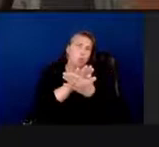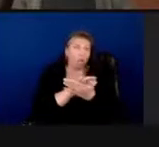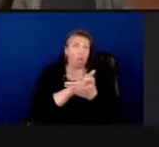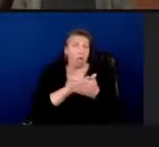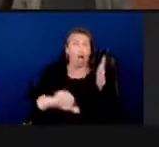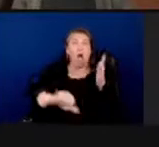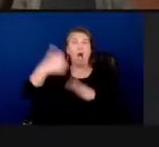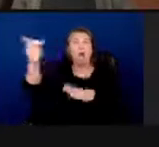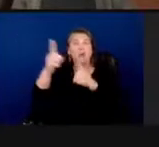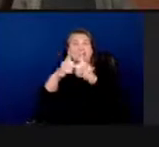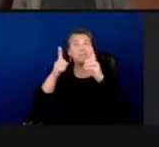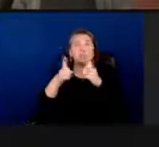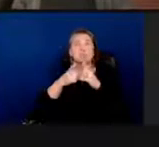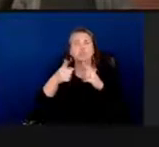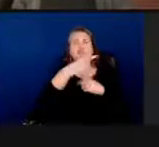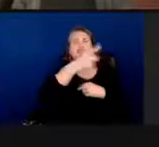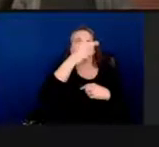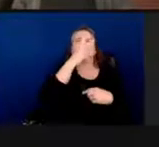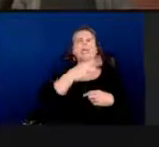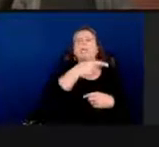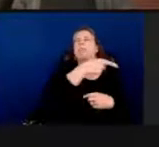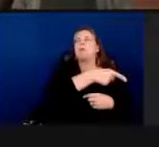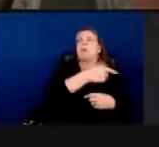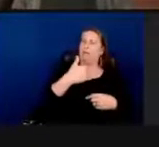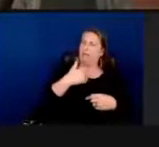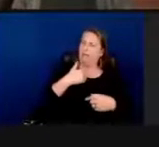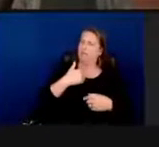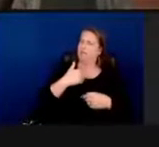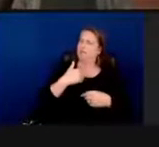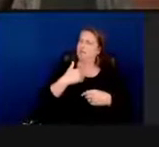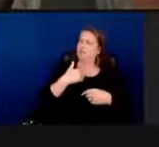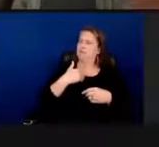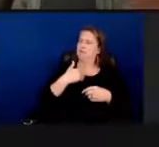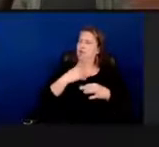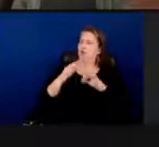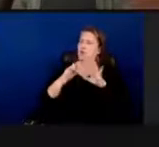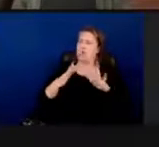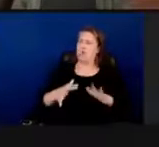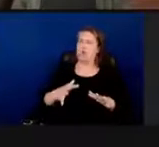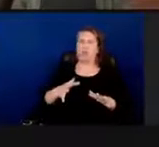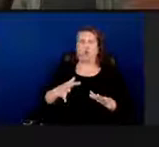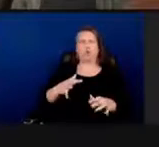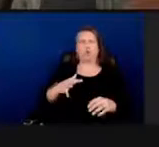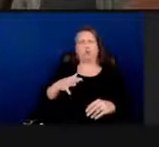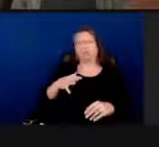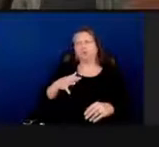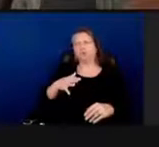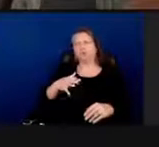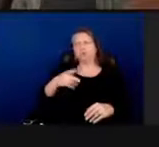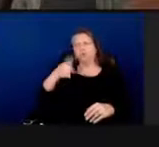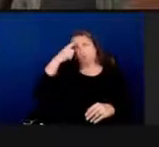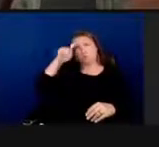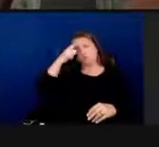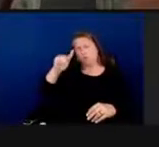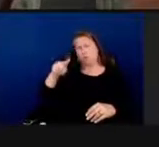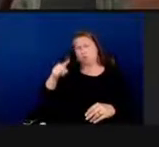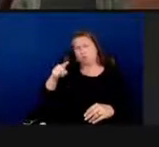Katika baadhi ya wilaya tunaona ya kuwa kuna